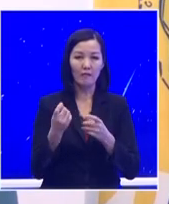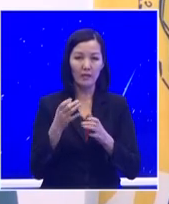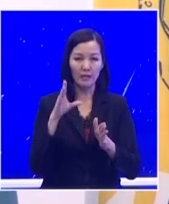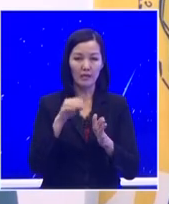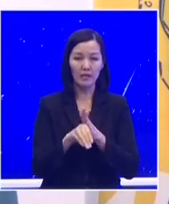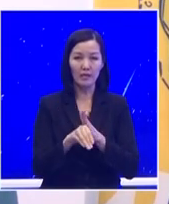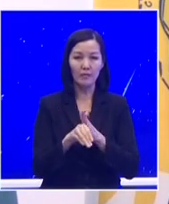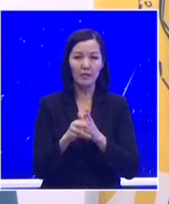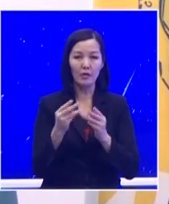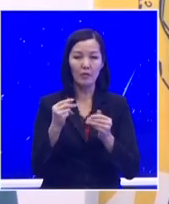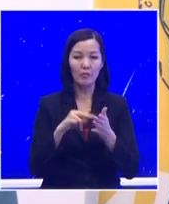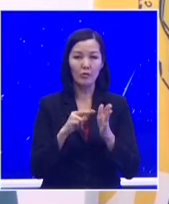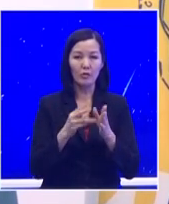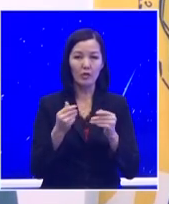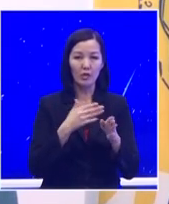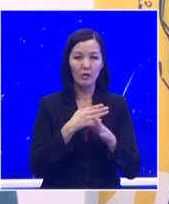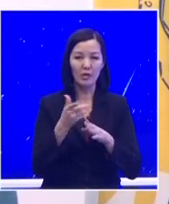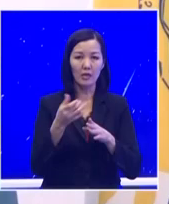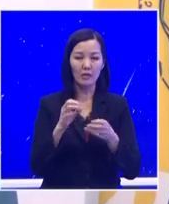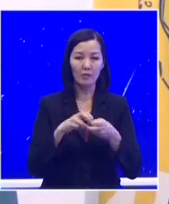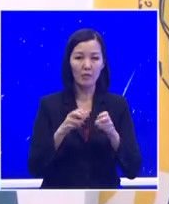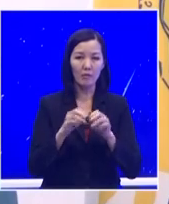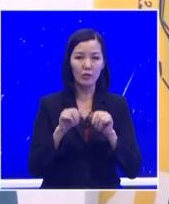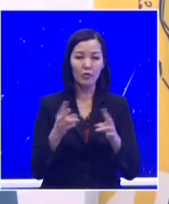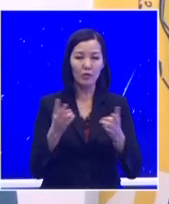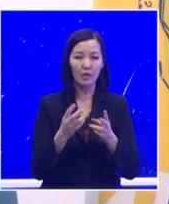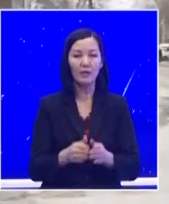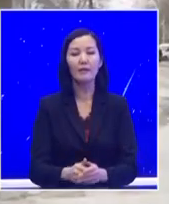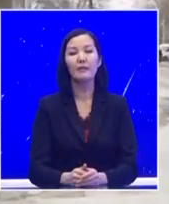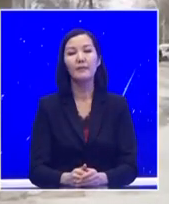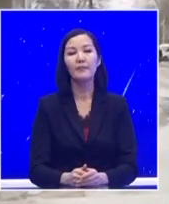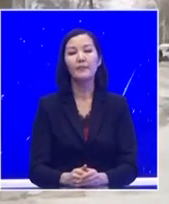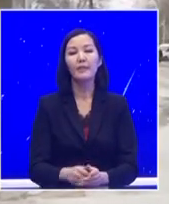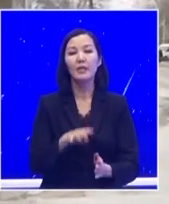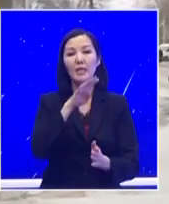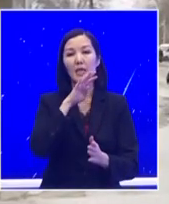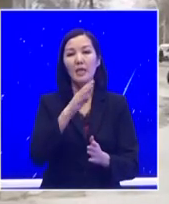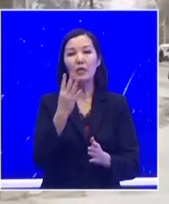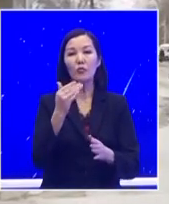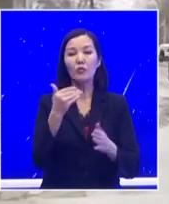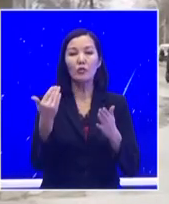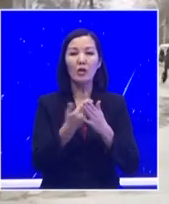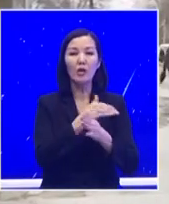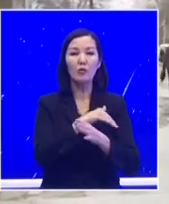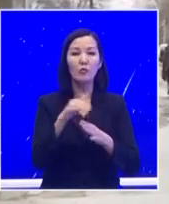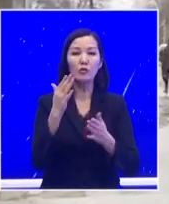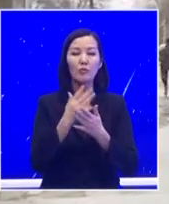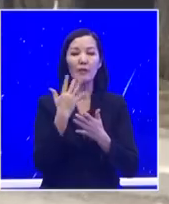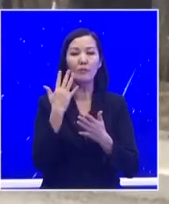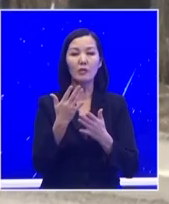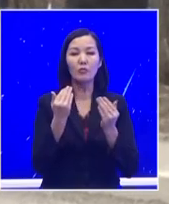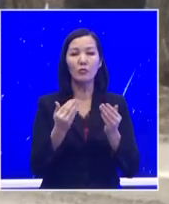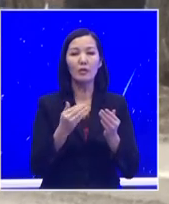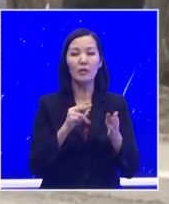бюджеттен қаражат сұраймыз ба, газ мәселесін шешу керек. Осы уақытта жұмыс атқарамыз. Текелде 4 көше жаңарған еді. Бесеуі биыл